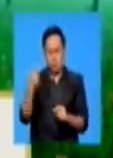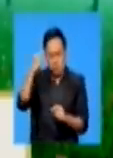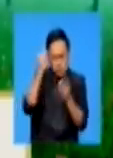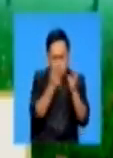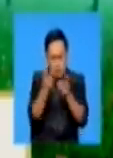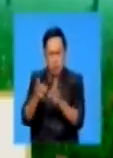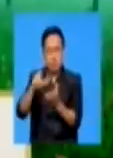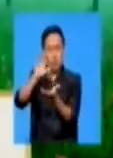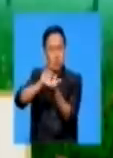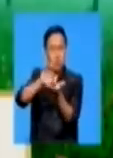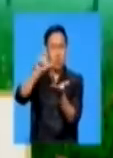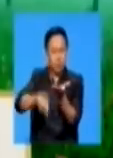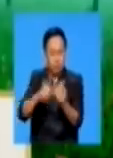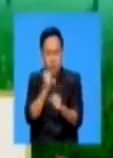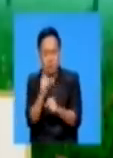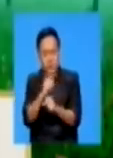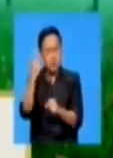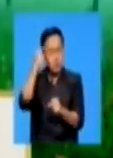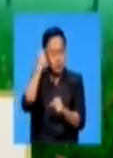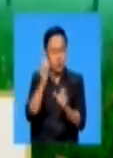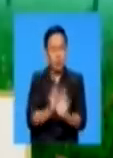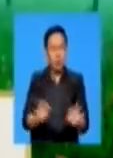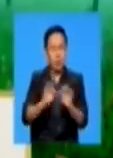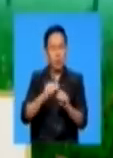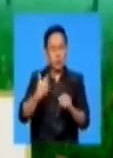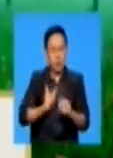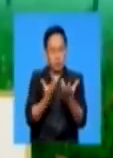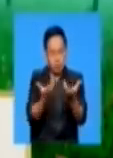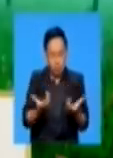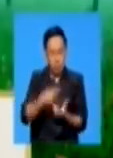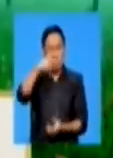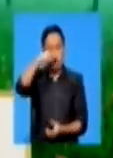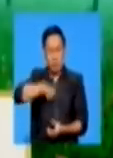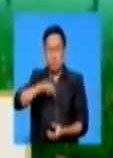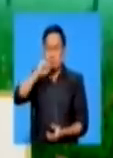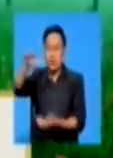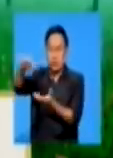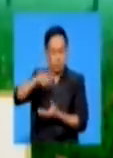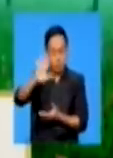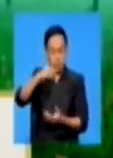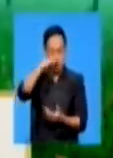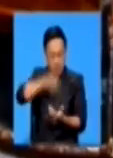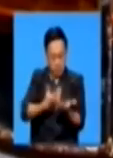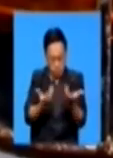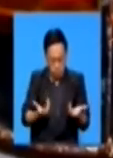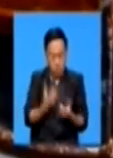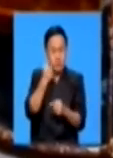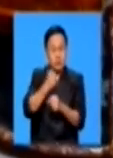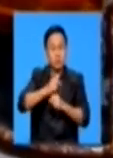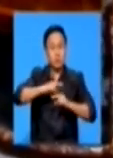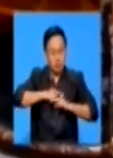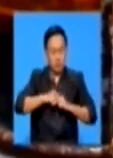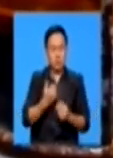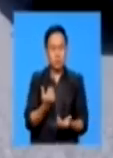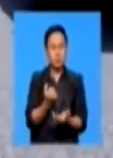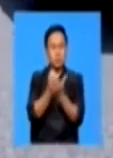ได้นะต้นทุนการผลิตจะลดยังไงก็เอาของในประเทศมารัฐบาลก็จะดูแลตรงนี้ด้วยนะครับเพื่อจะรองรับการประกอบการภาคธุรกิจภ